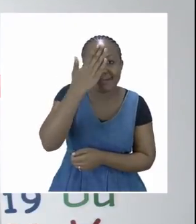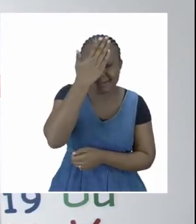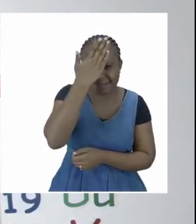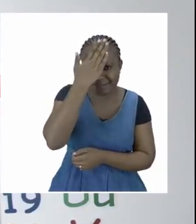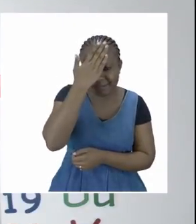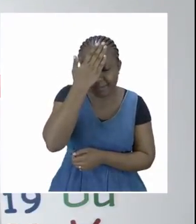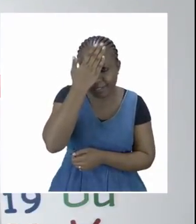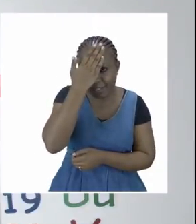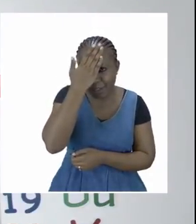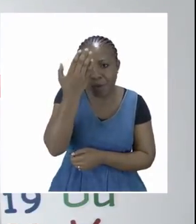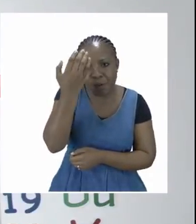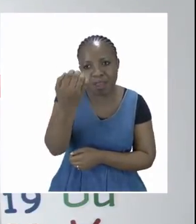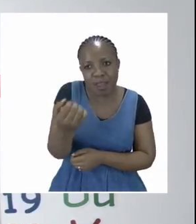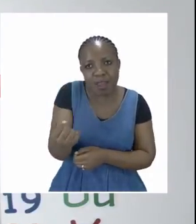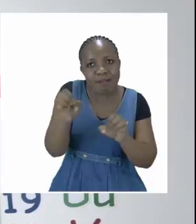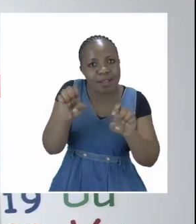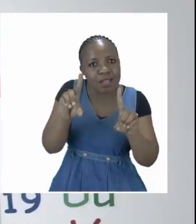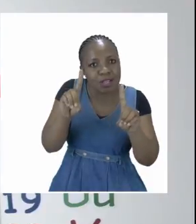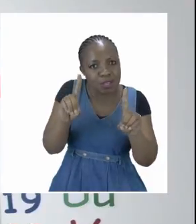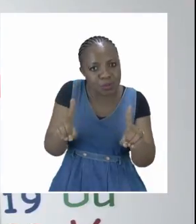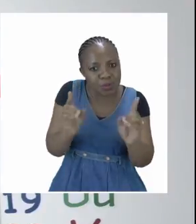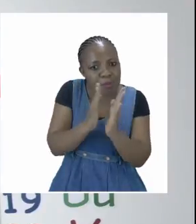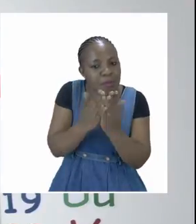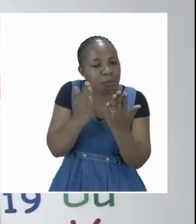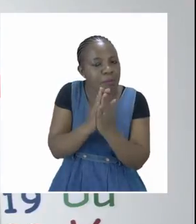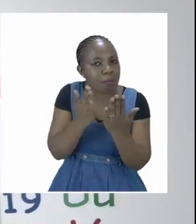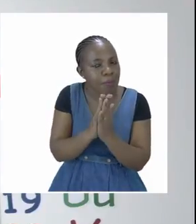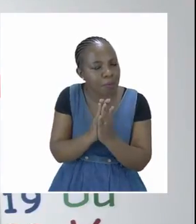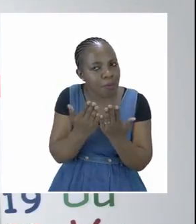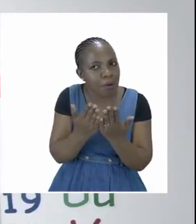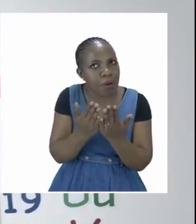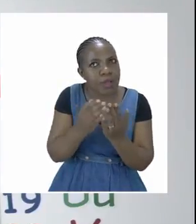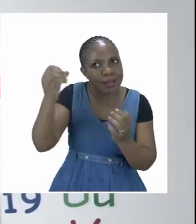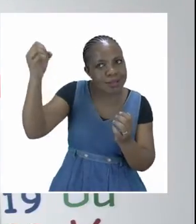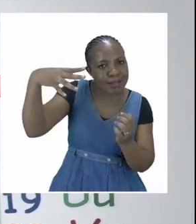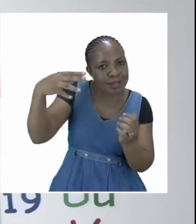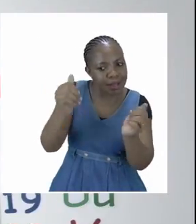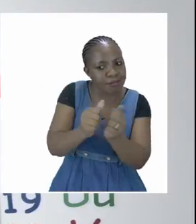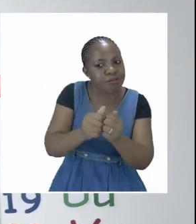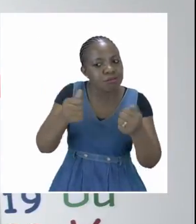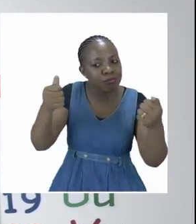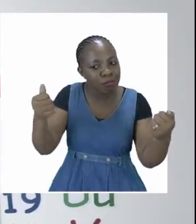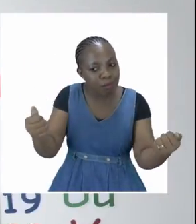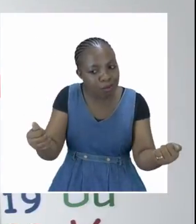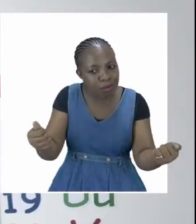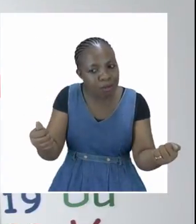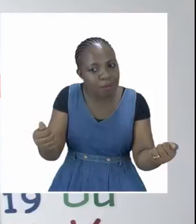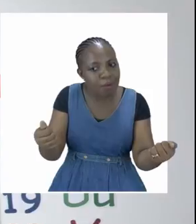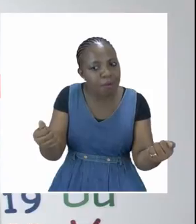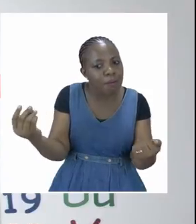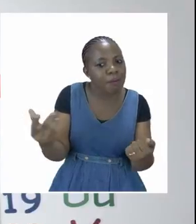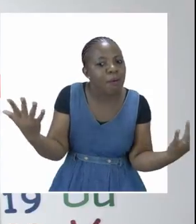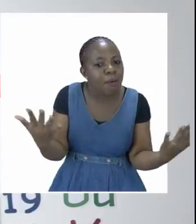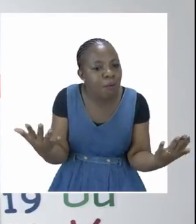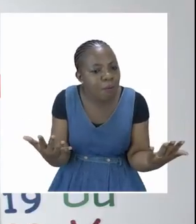booklet in our daily newspaper, street sales, or at your school every Monday